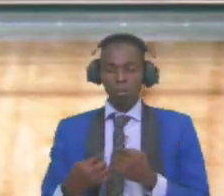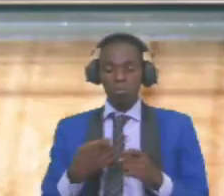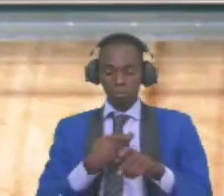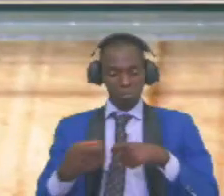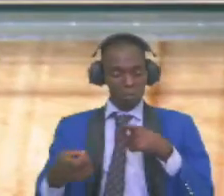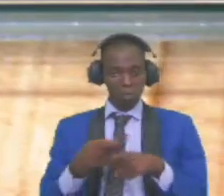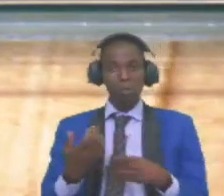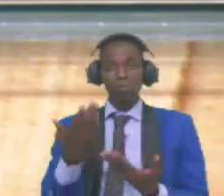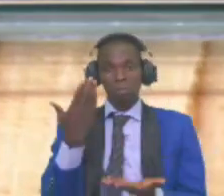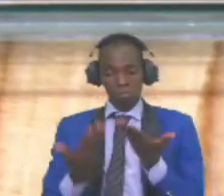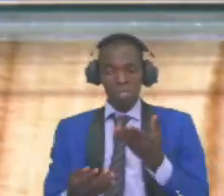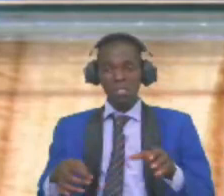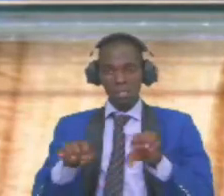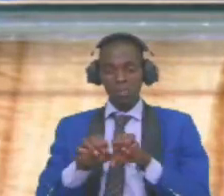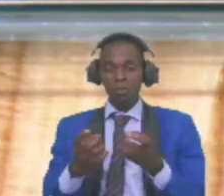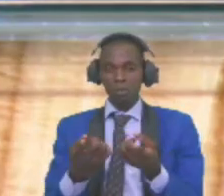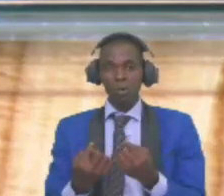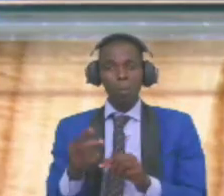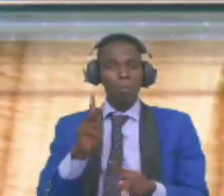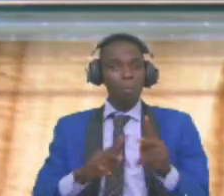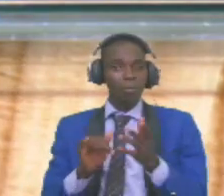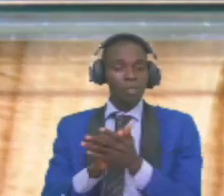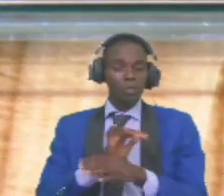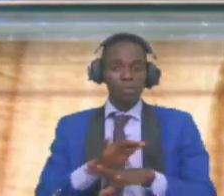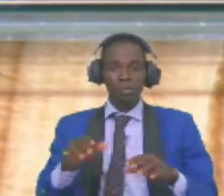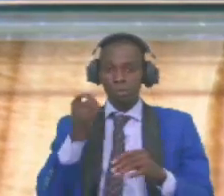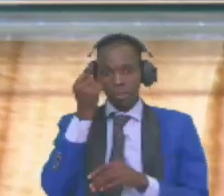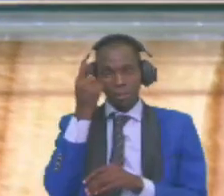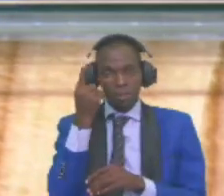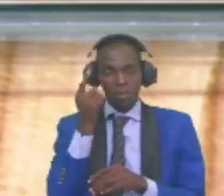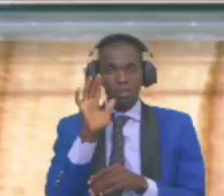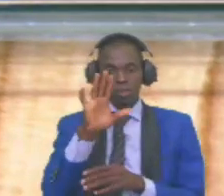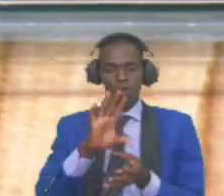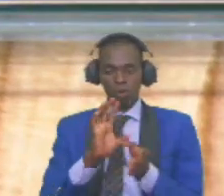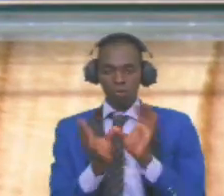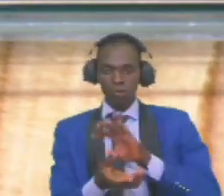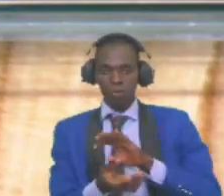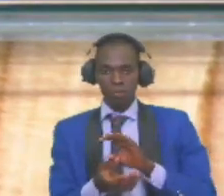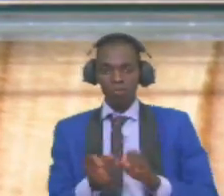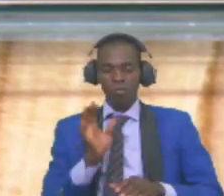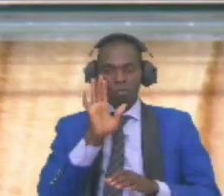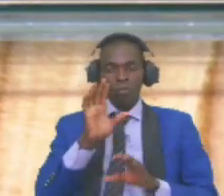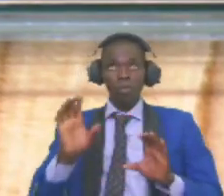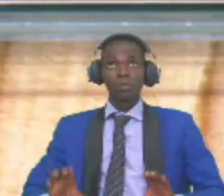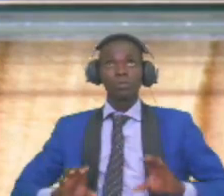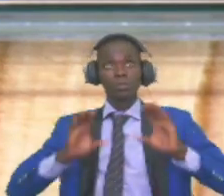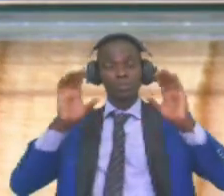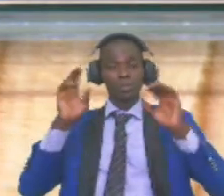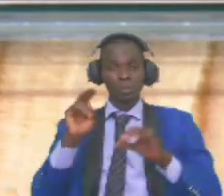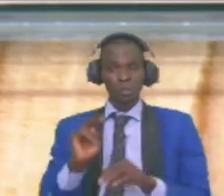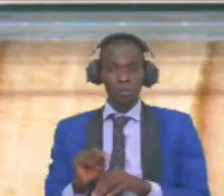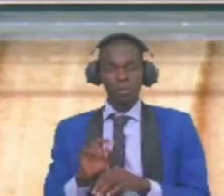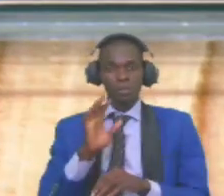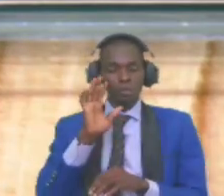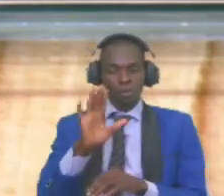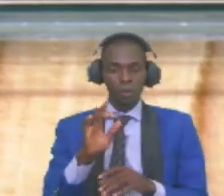persécutions pourrait revenir et les gens qui ne comprennent pas votre conversion voix de consécration